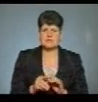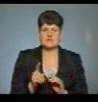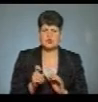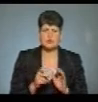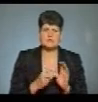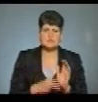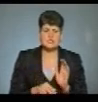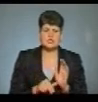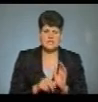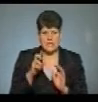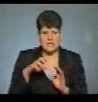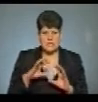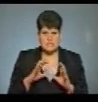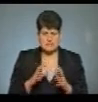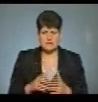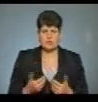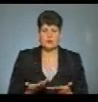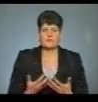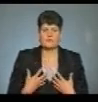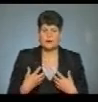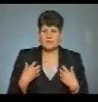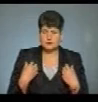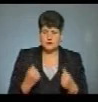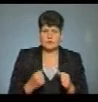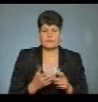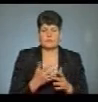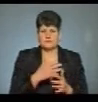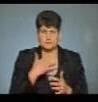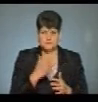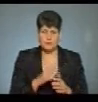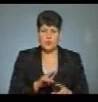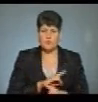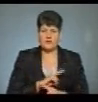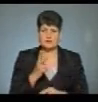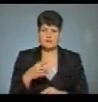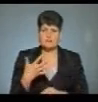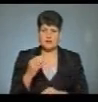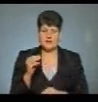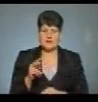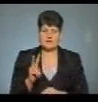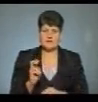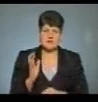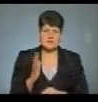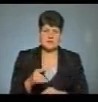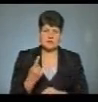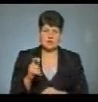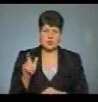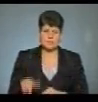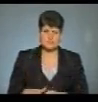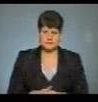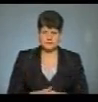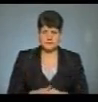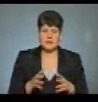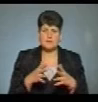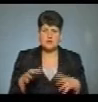176 країнах світу. Видужили 127 709 людей, померли 25 251 особа.